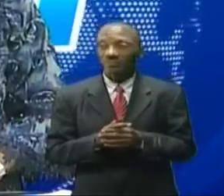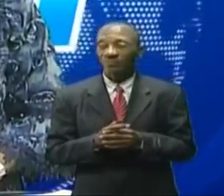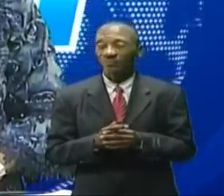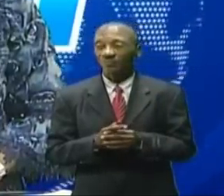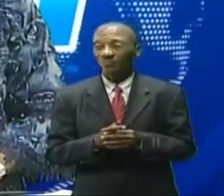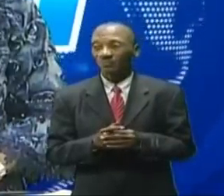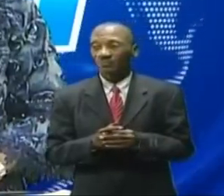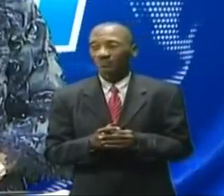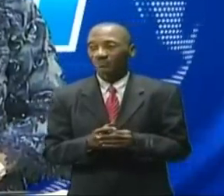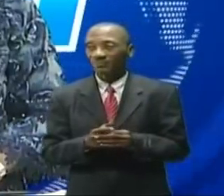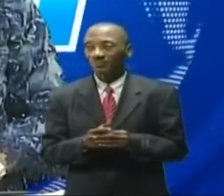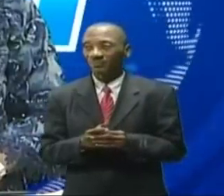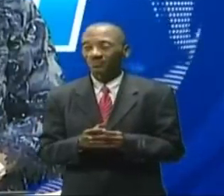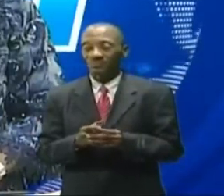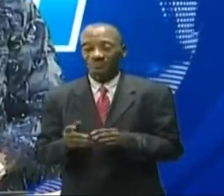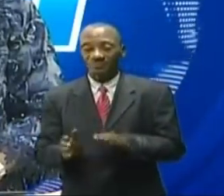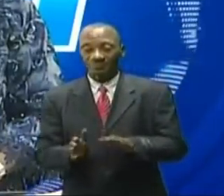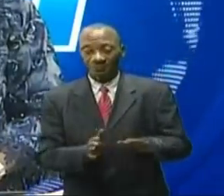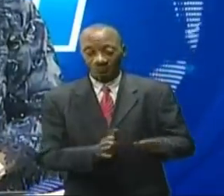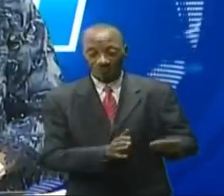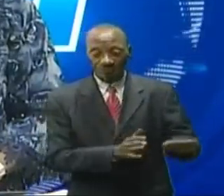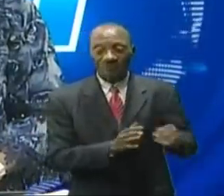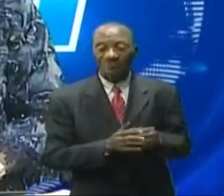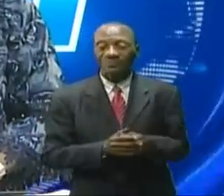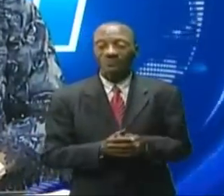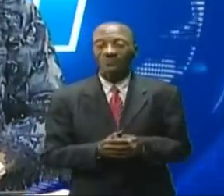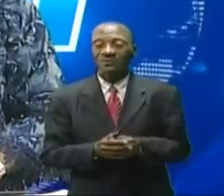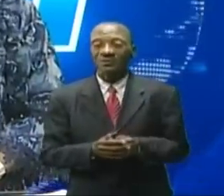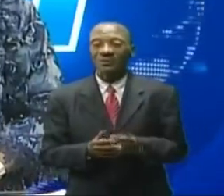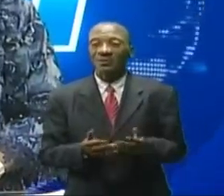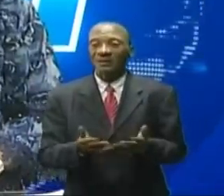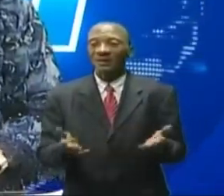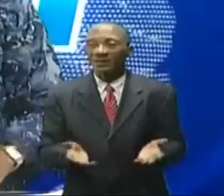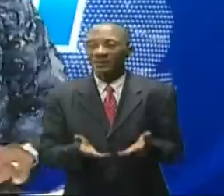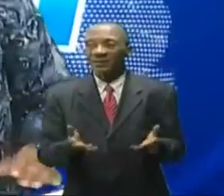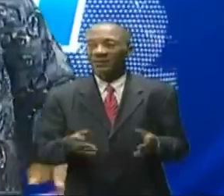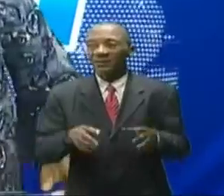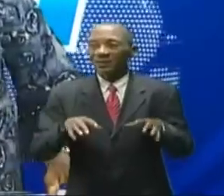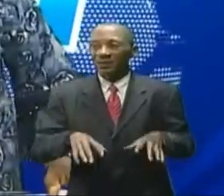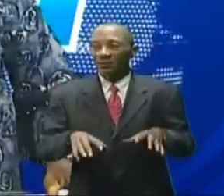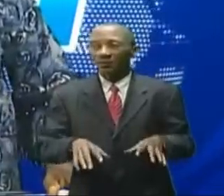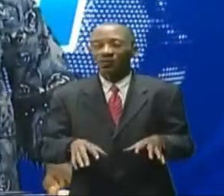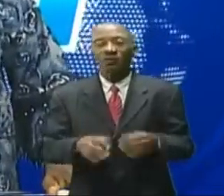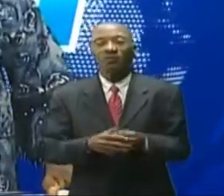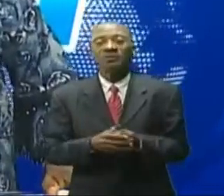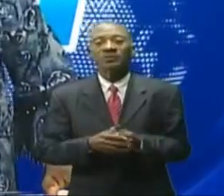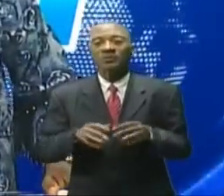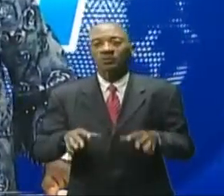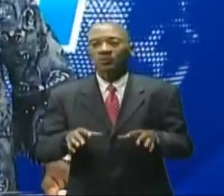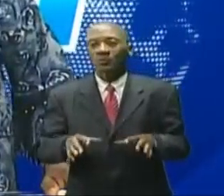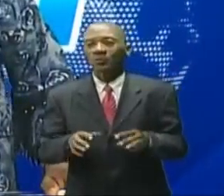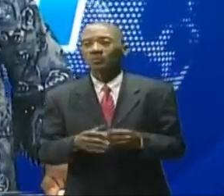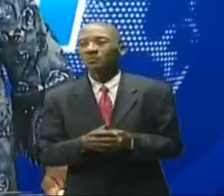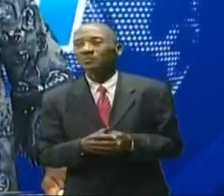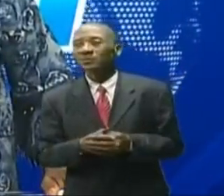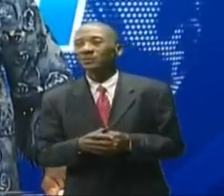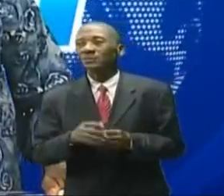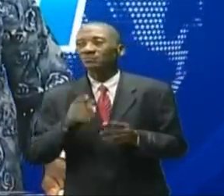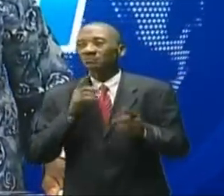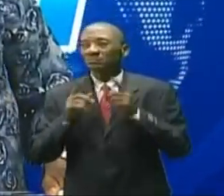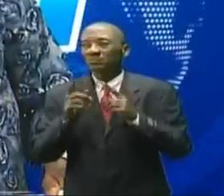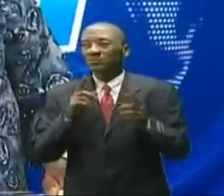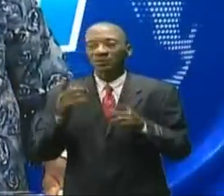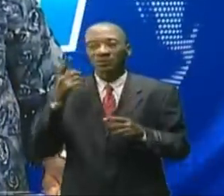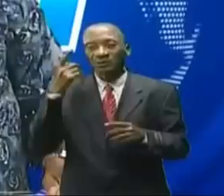Les aéroports de la République démocratique du Congo de plus en plus performants, de plus en plus de la cour des plus grands. Pour tout cela, il a fallu au